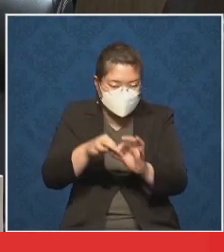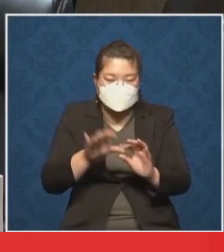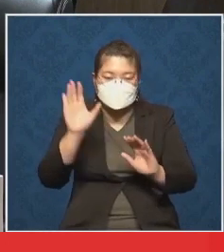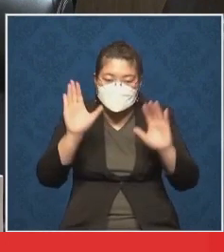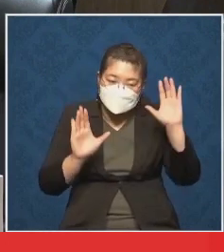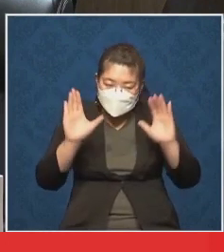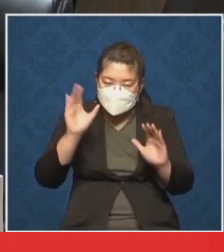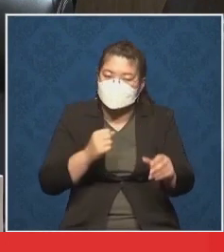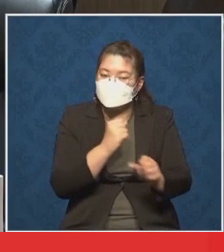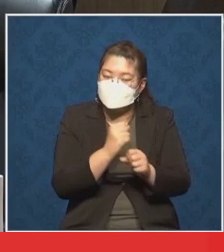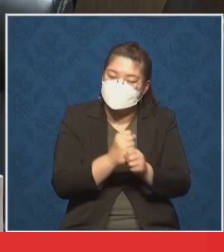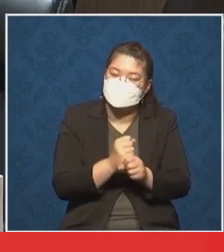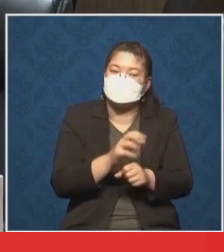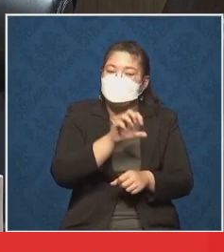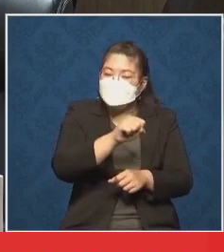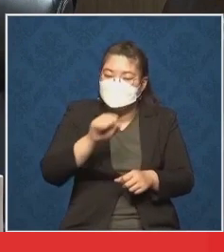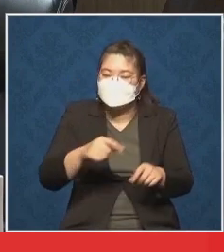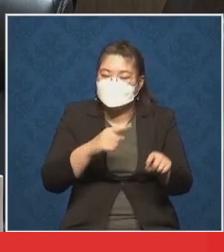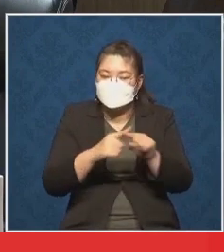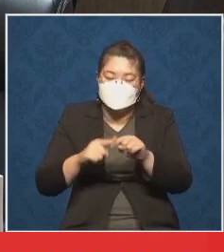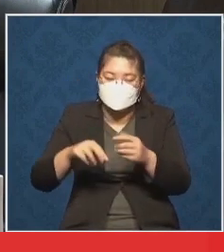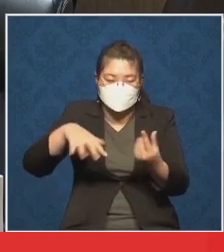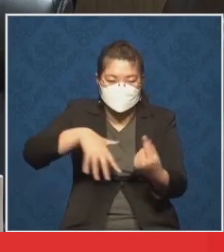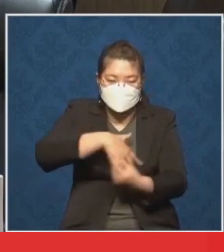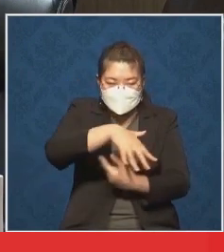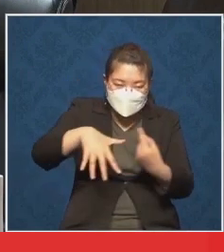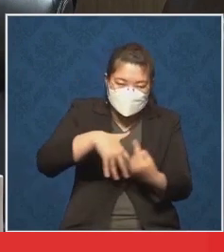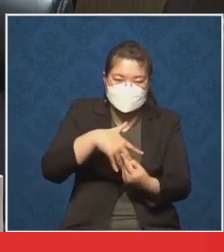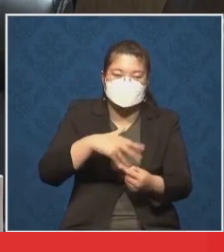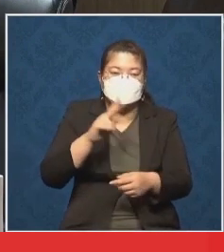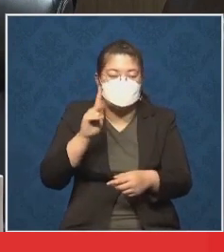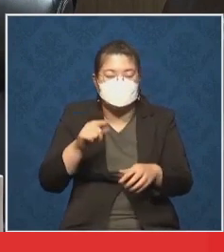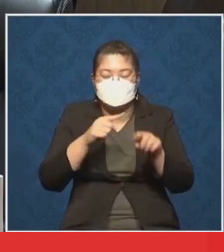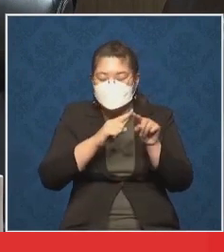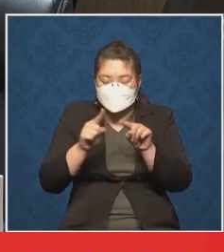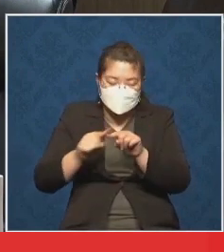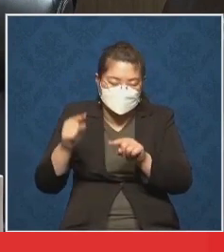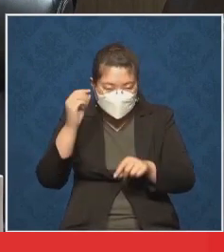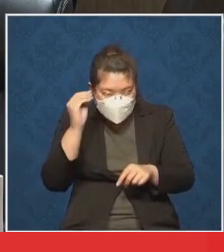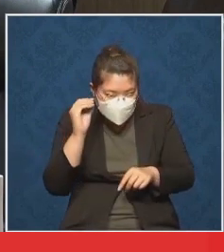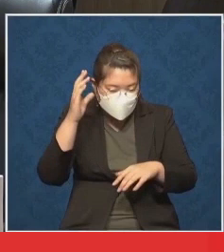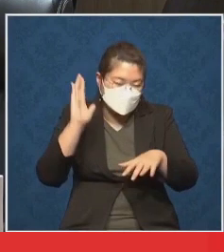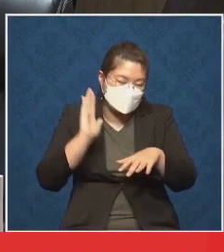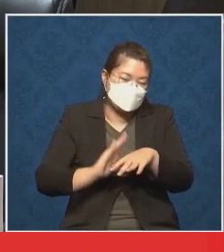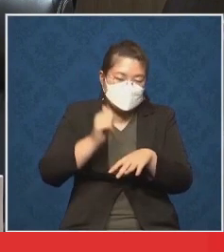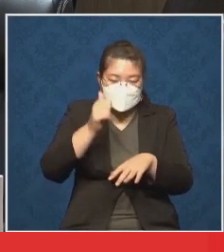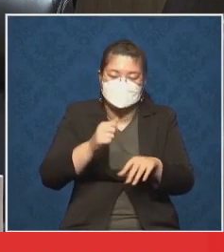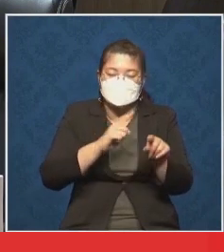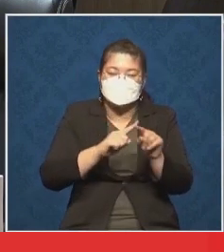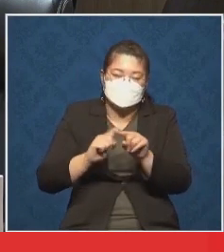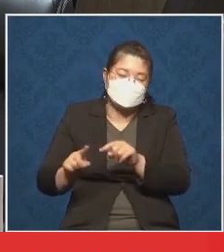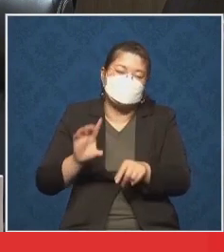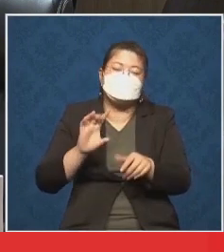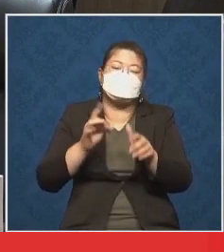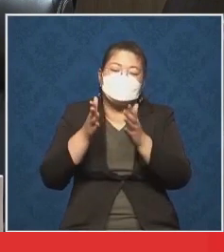ผู้แทนราษฎรเรื่องความรู้รอบตัวทั้งหลายเนี่ยก็อยากให้เขาได้พัฒนาตนเองนะครับผู้ช่วยสสผู้เชี่ยวชาญผู้ชำนาญการอีก8ท่าน